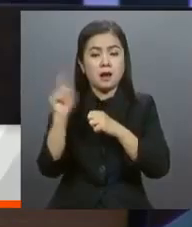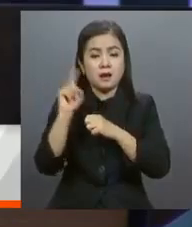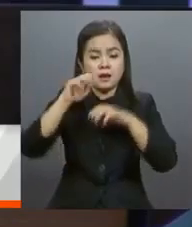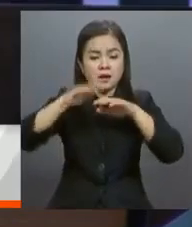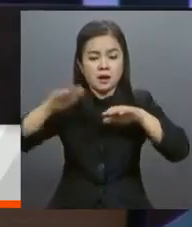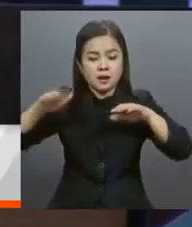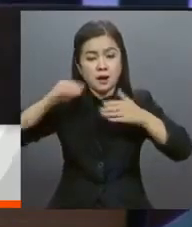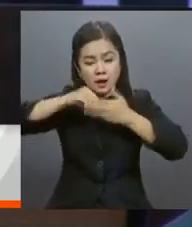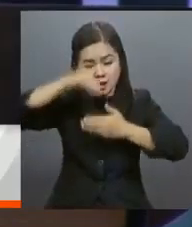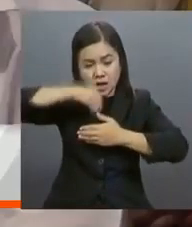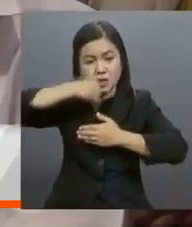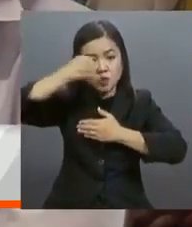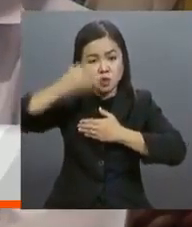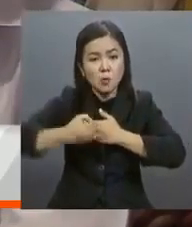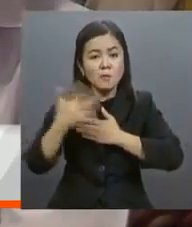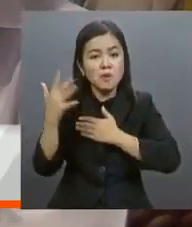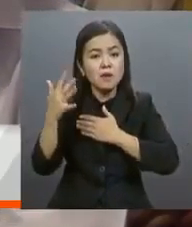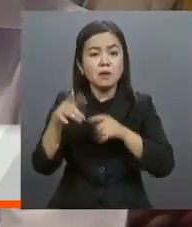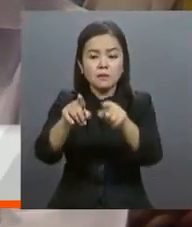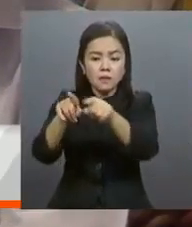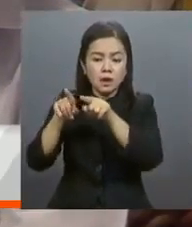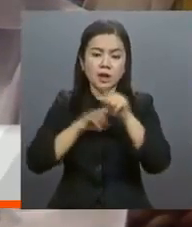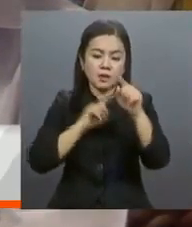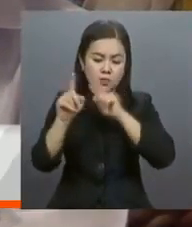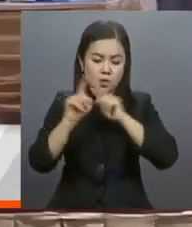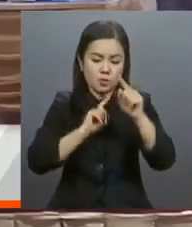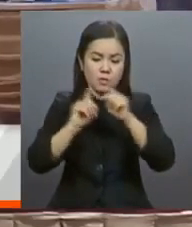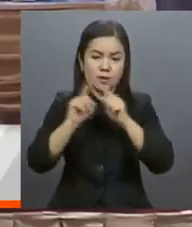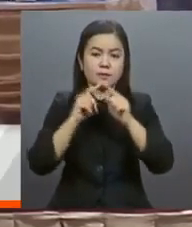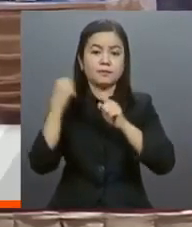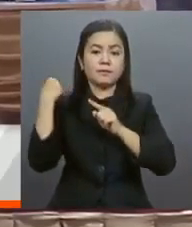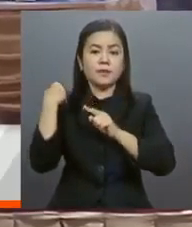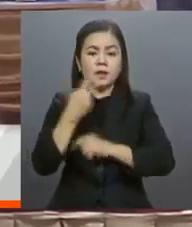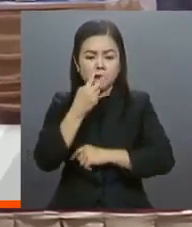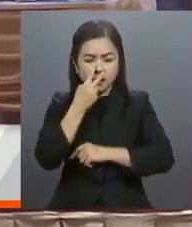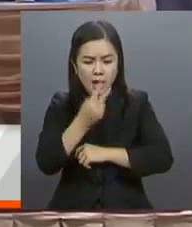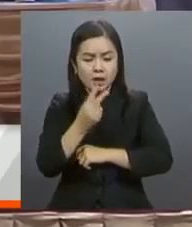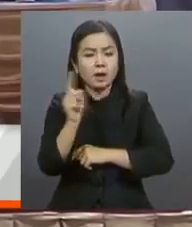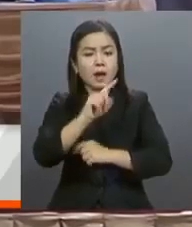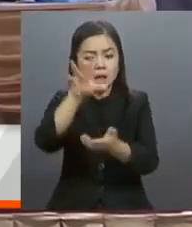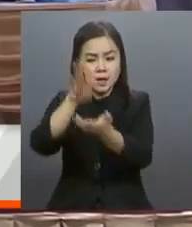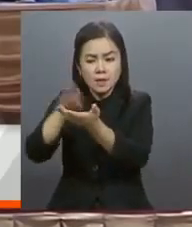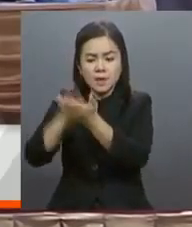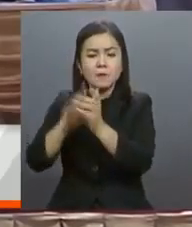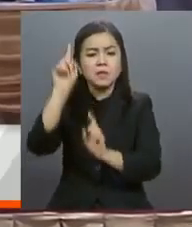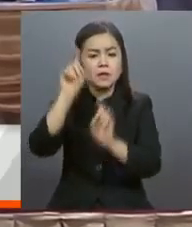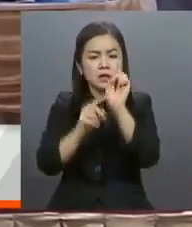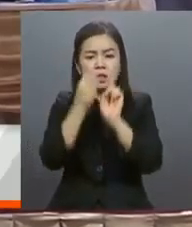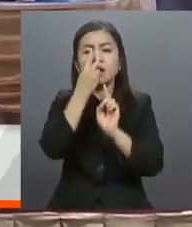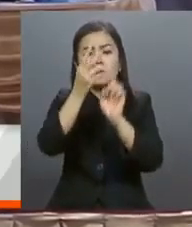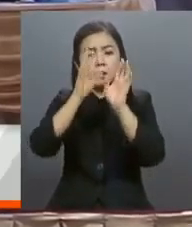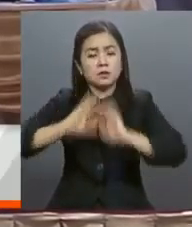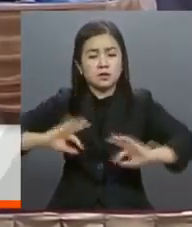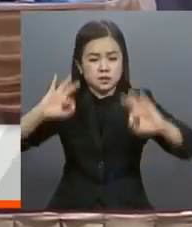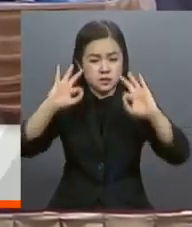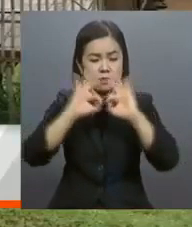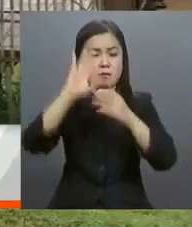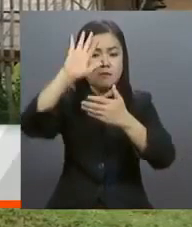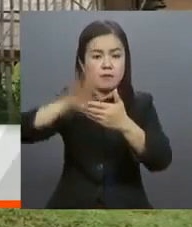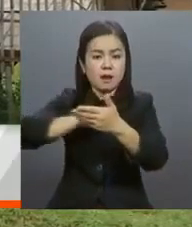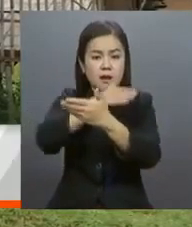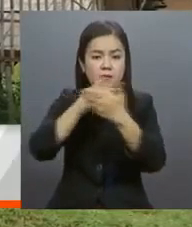ดจากระบบการศึกษาในทิศทางเดียวกันขึ้นโดยเห็นว่าข้อมูลและสถิติเป็นสิ่งสำคัญในการกำหนดนโยบาย